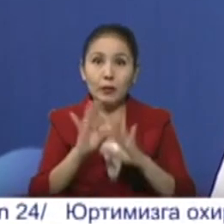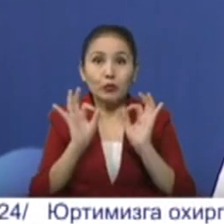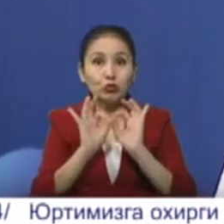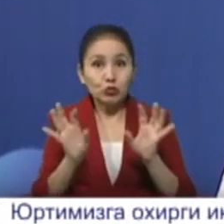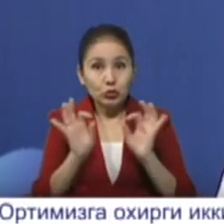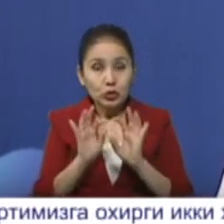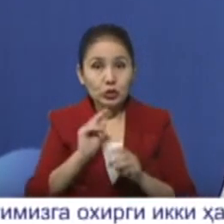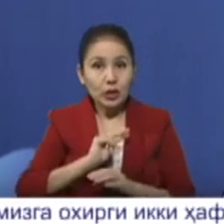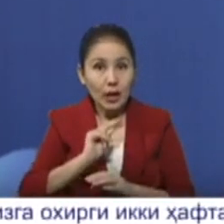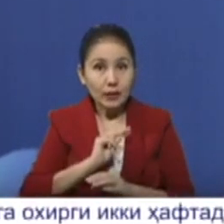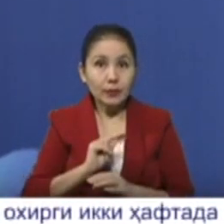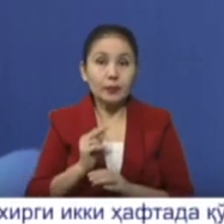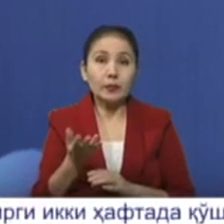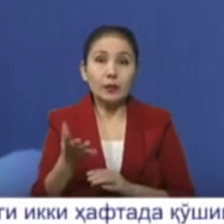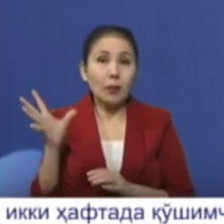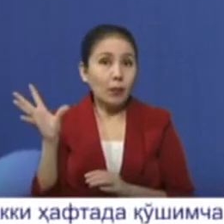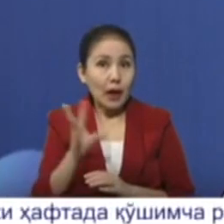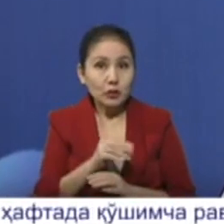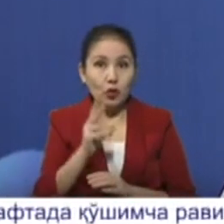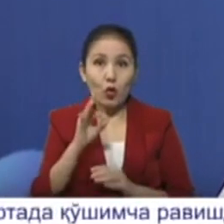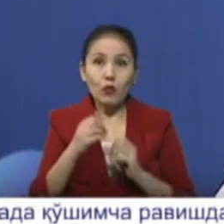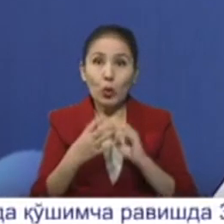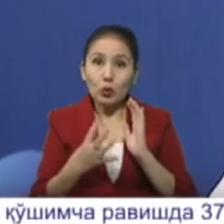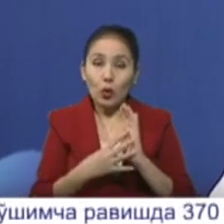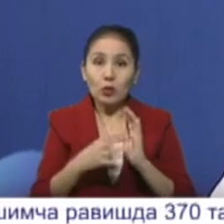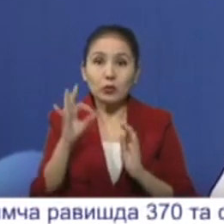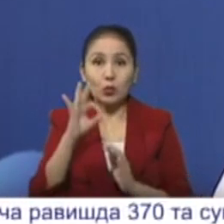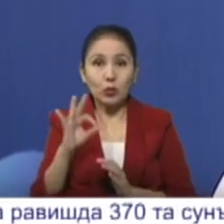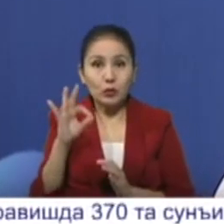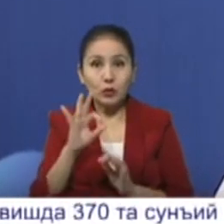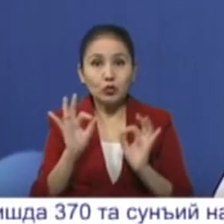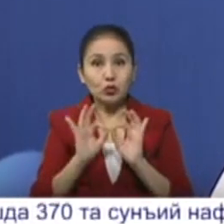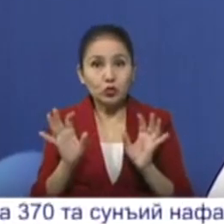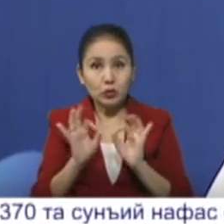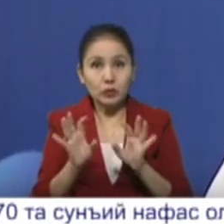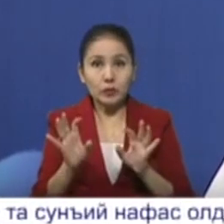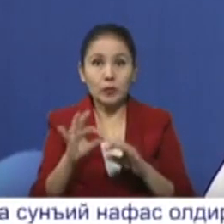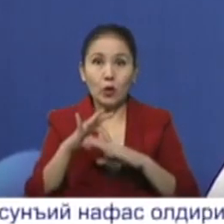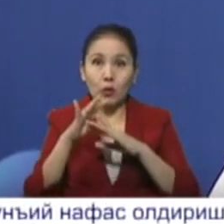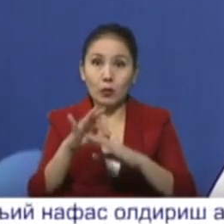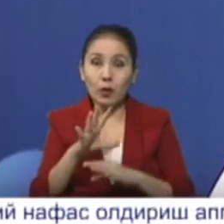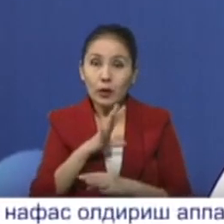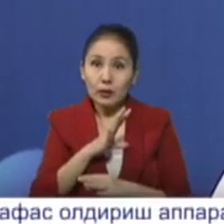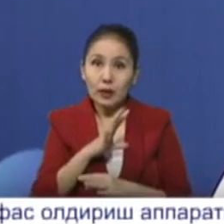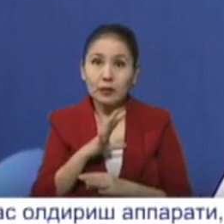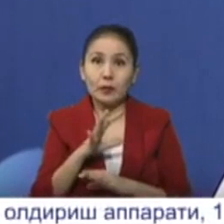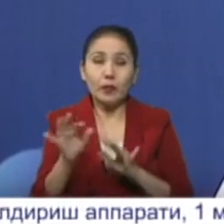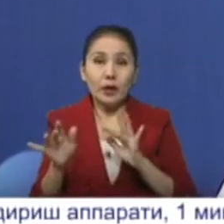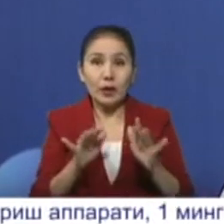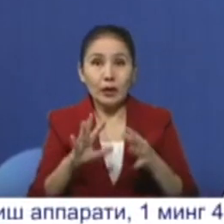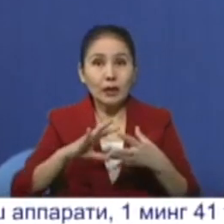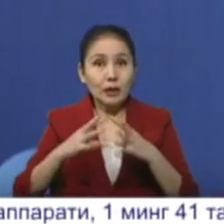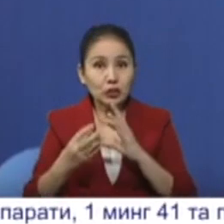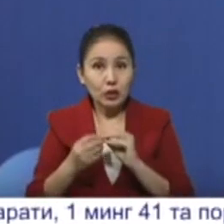tushuntirish ishlari, barcha COVID-19 bo'yicha tushunchalar olib borilayotgan sa'y-harakat